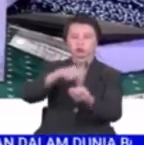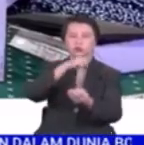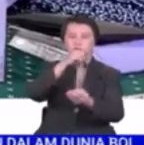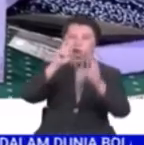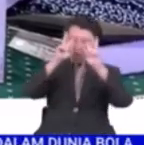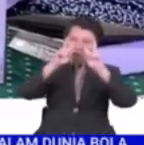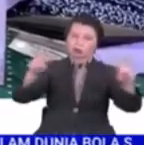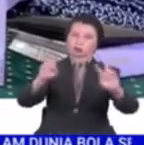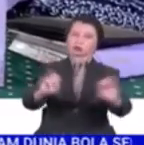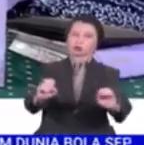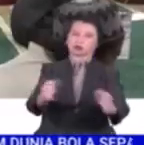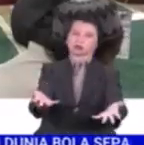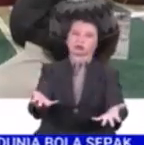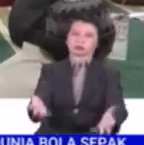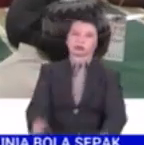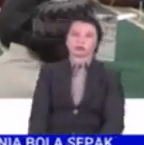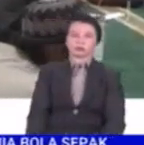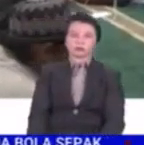tidak harmoni.